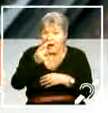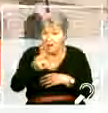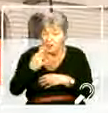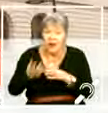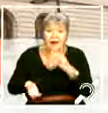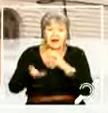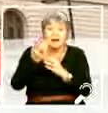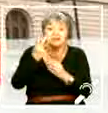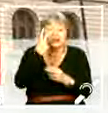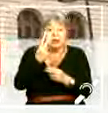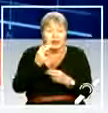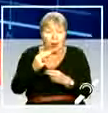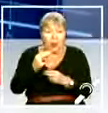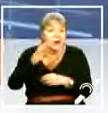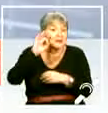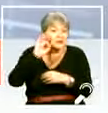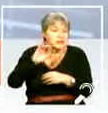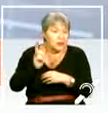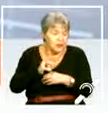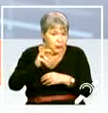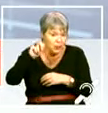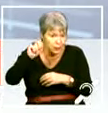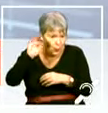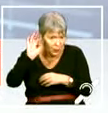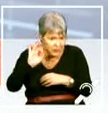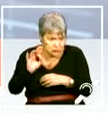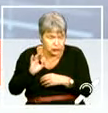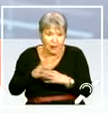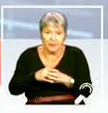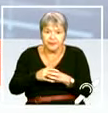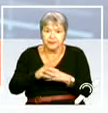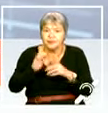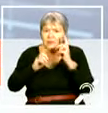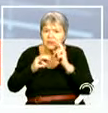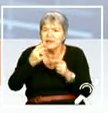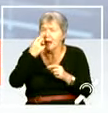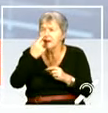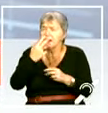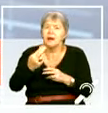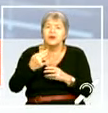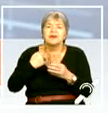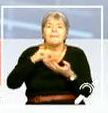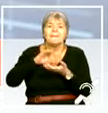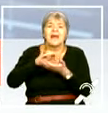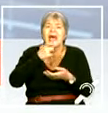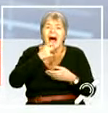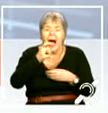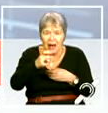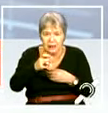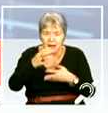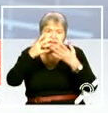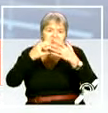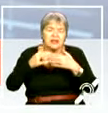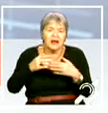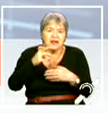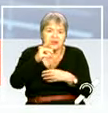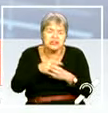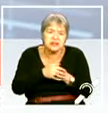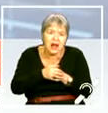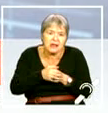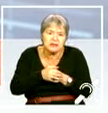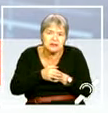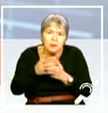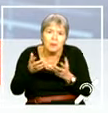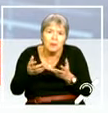ori mai mare, practic cu 0,9%. Și dacă ne uităm la evoluția anuală, se registrează de asemenea rezultate modeste.